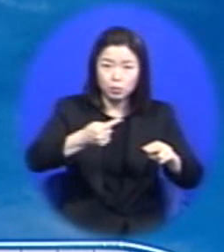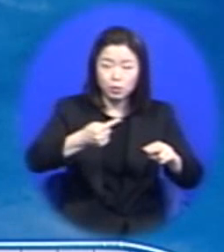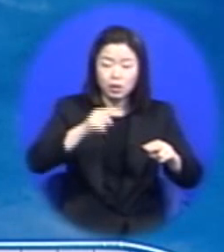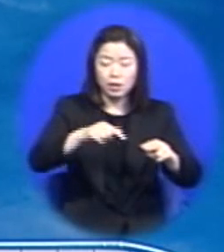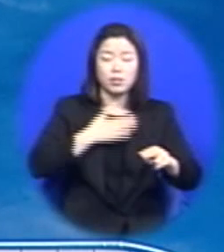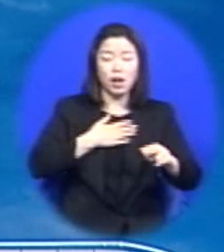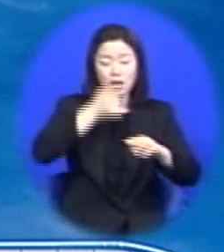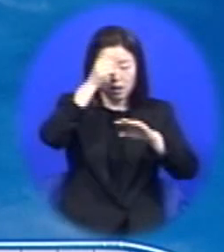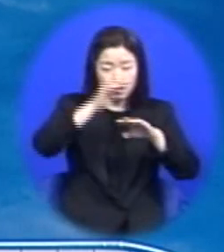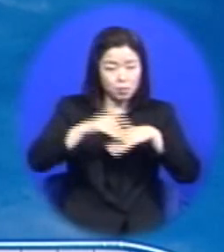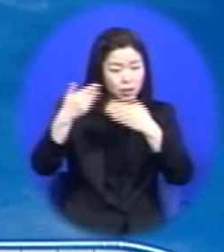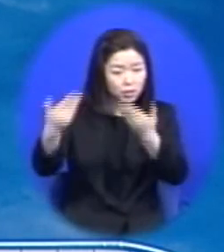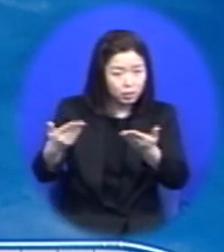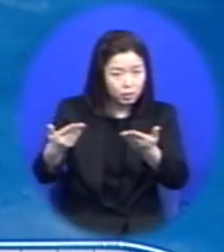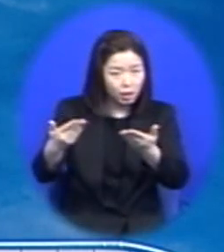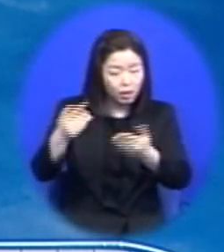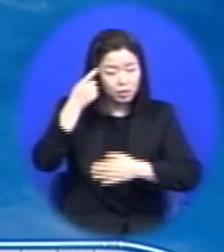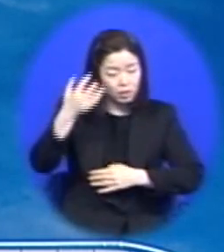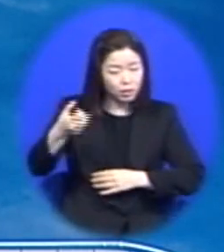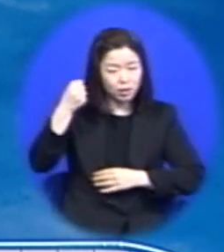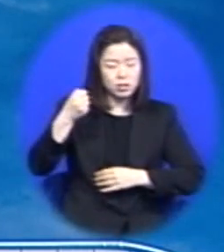것도 금물입니다.